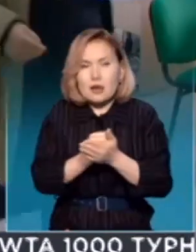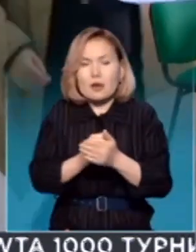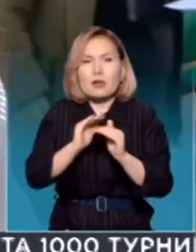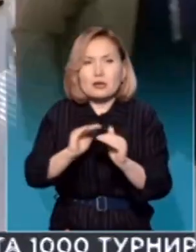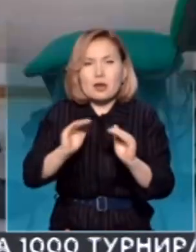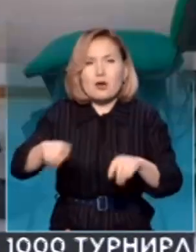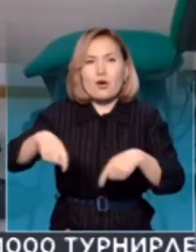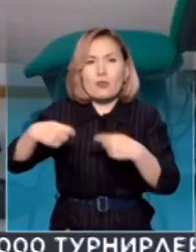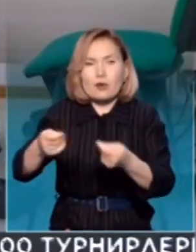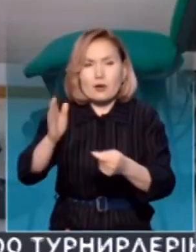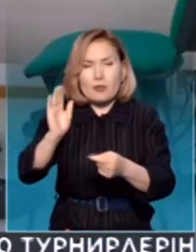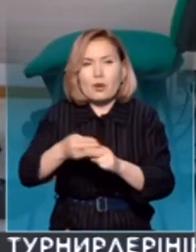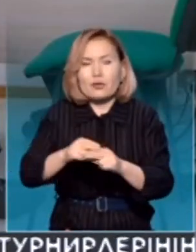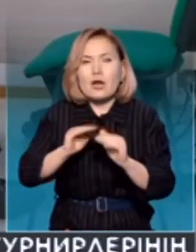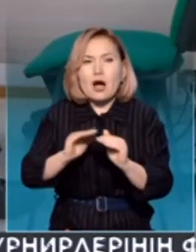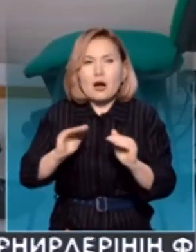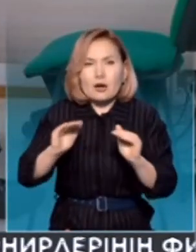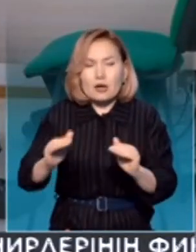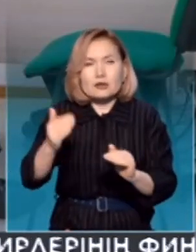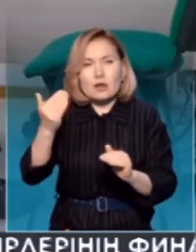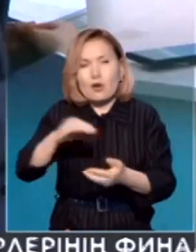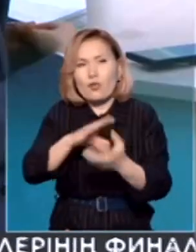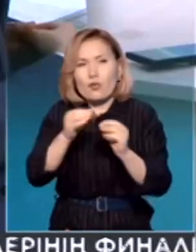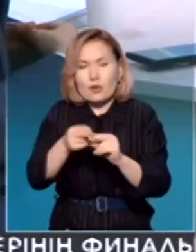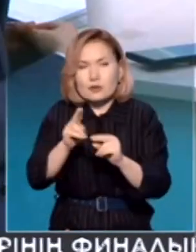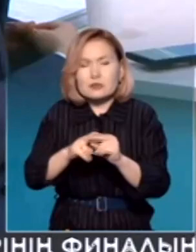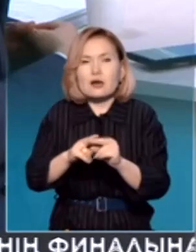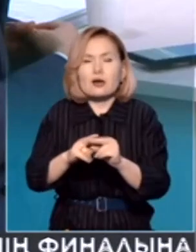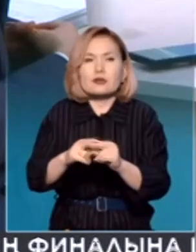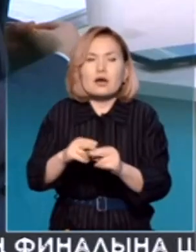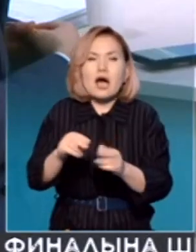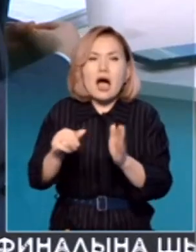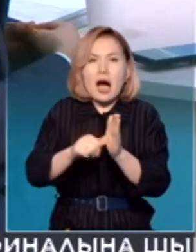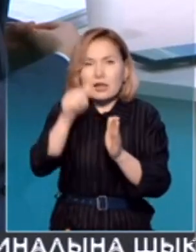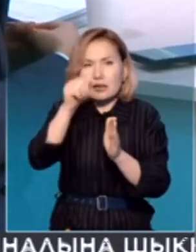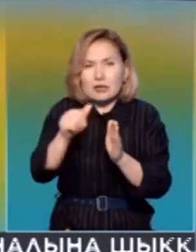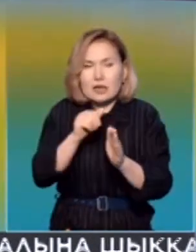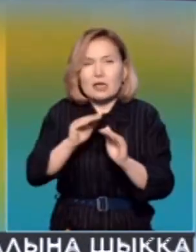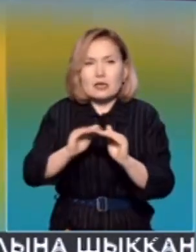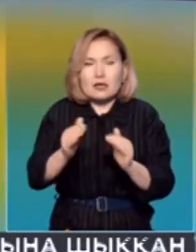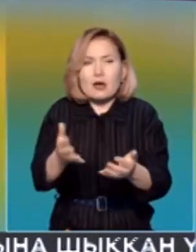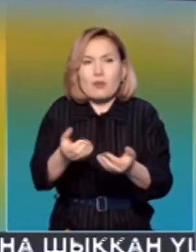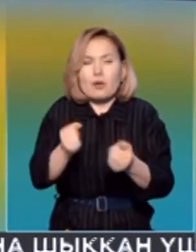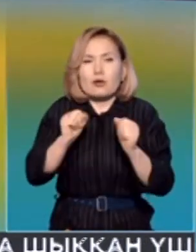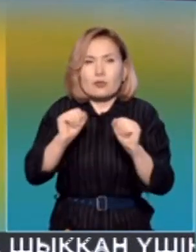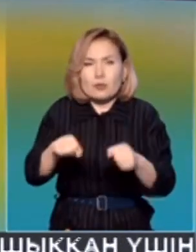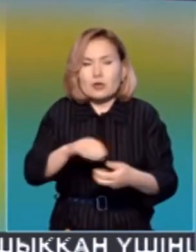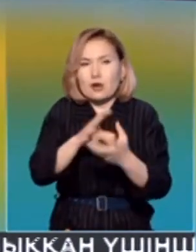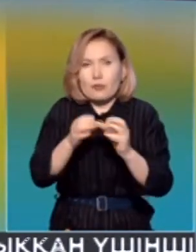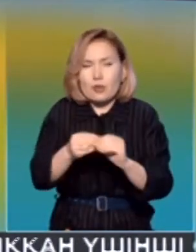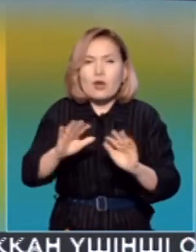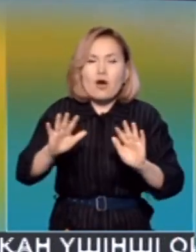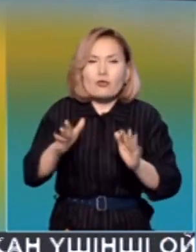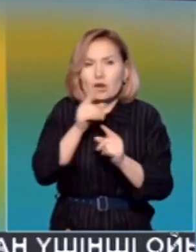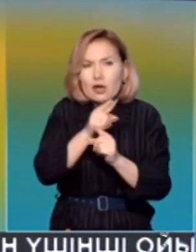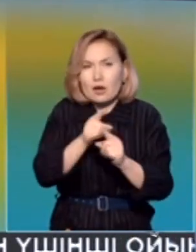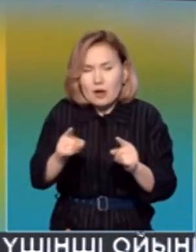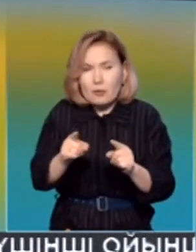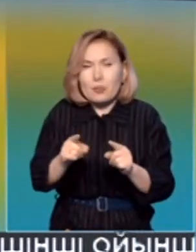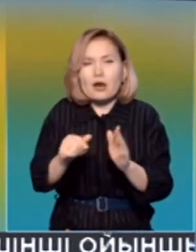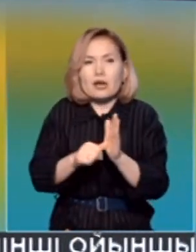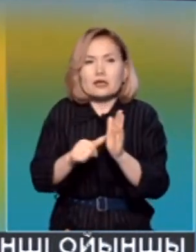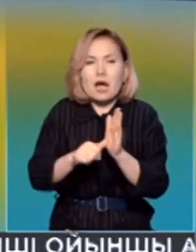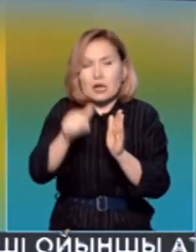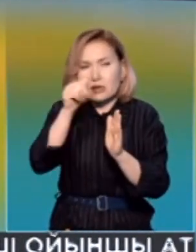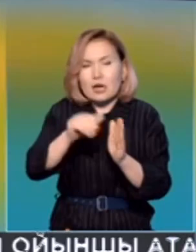алады. Ол мұра қалдырушы қайтыс болғаннан кейін 6 ай ішінде нотариуске хабарласу қажет. Егер бұл мерзім өтіп кететін болса, немесе